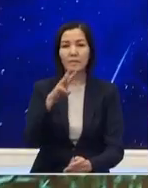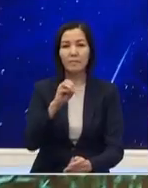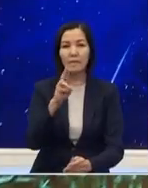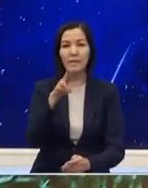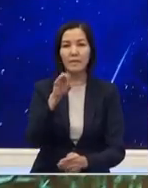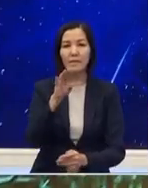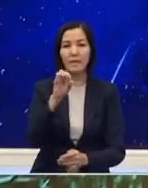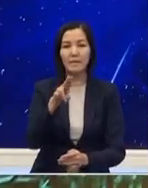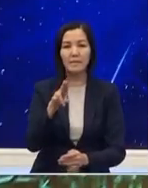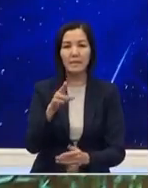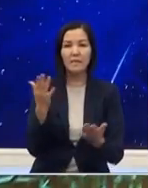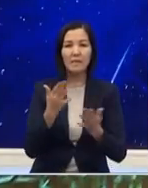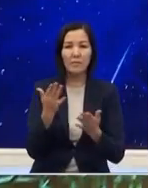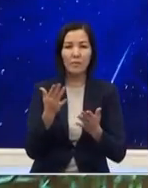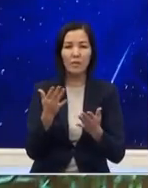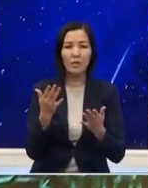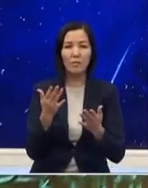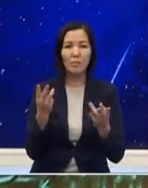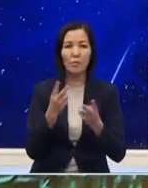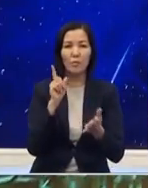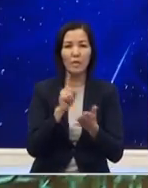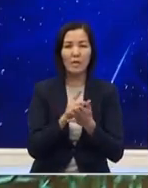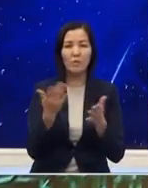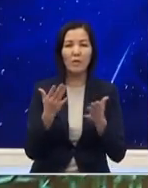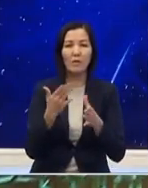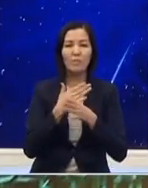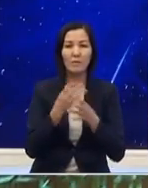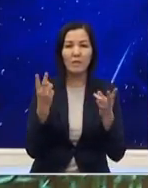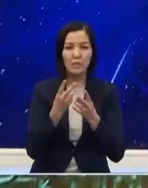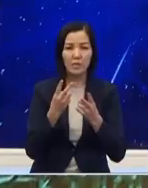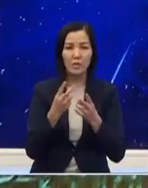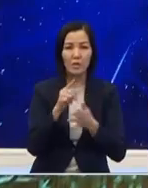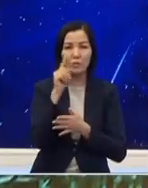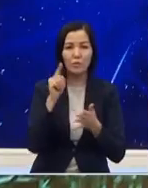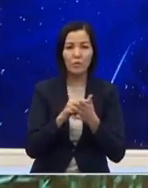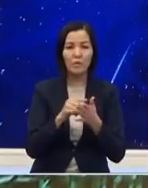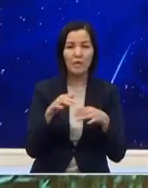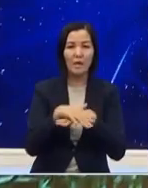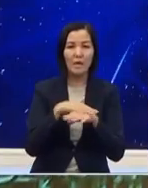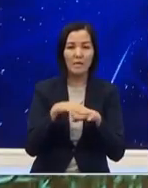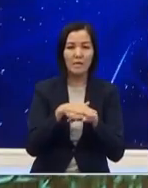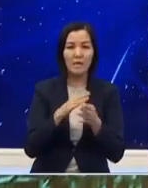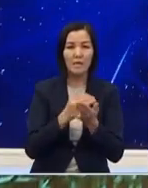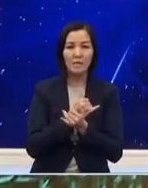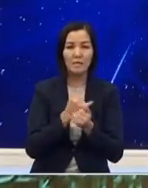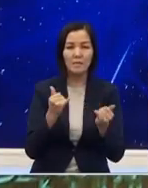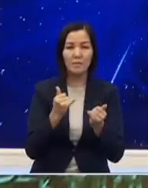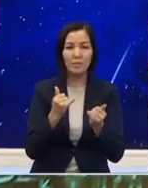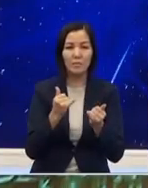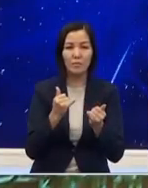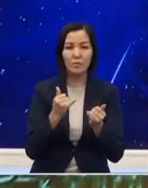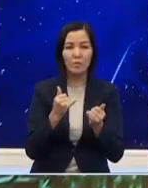Медиация дегеніміз не? Медиатор қандай болу керек және оның көмегі қай кезде қажет? Осы сұрақтар төңірегінде Қазақстан Халқы Ассамблеясы, Ақпарат